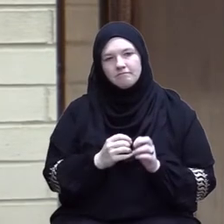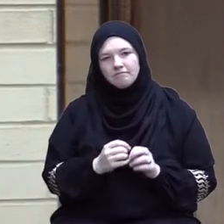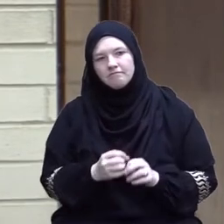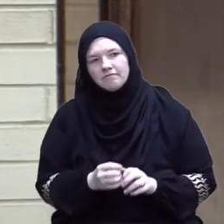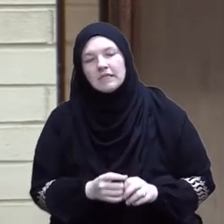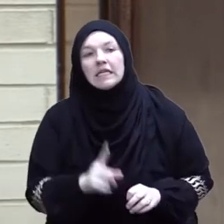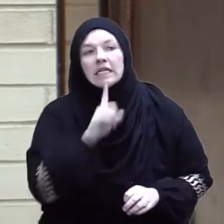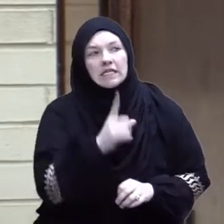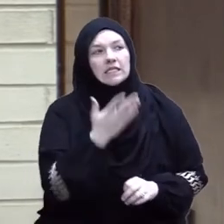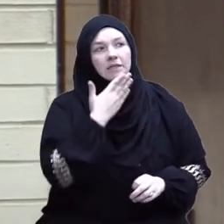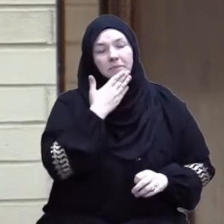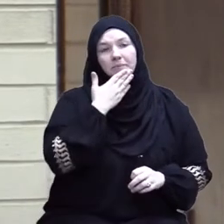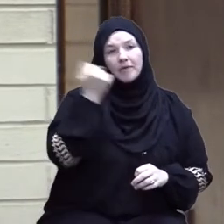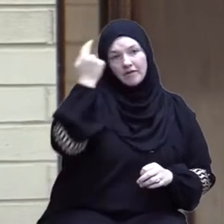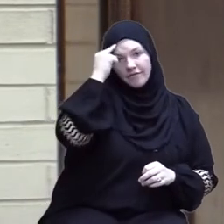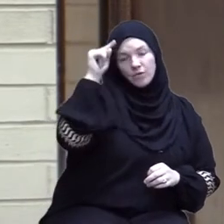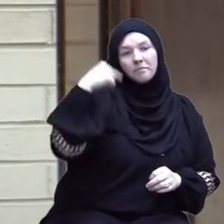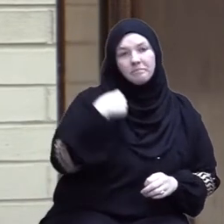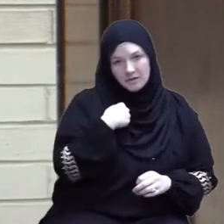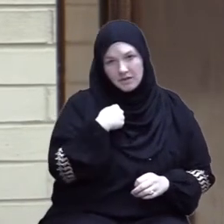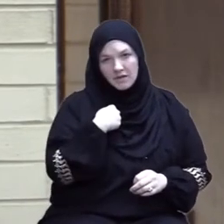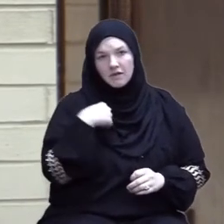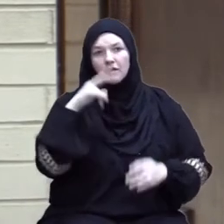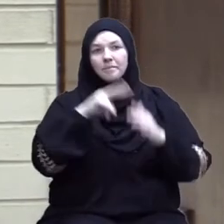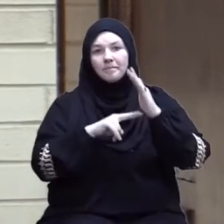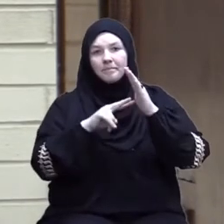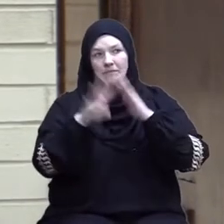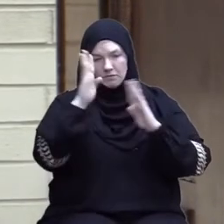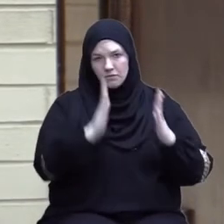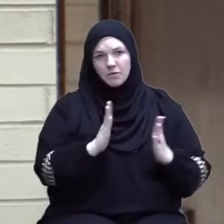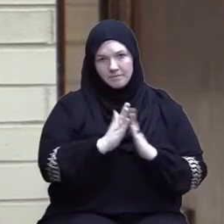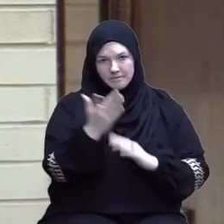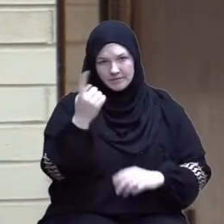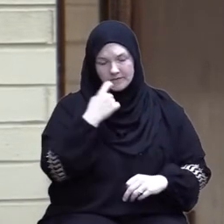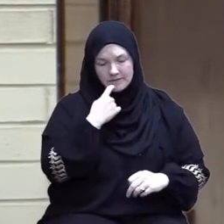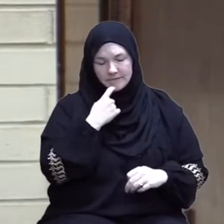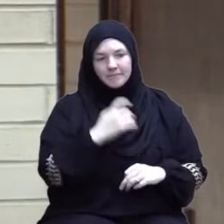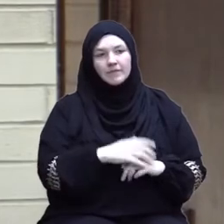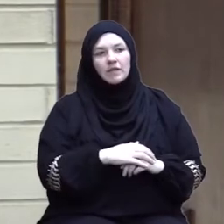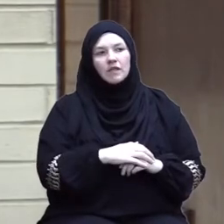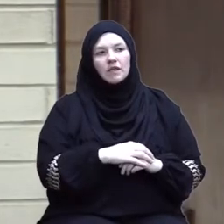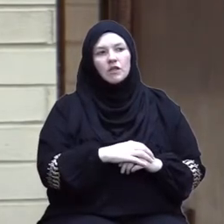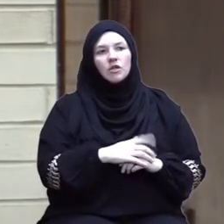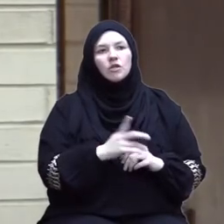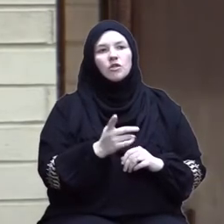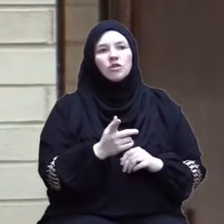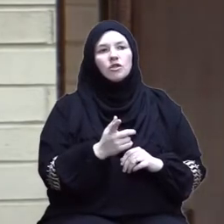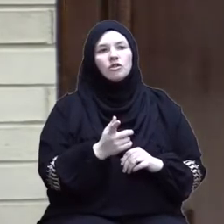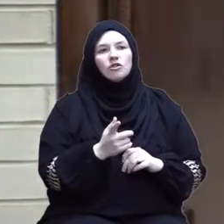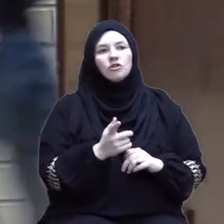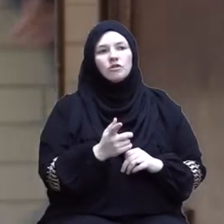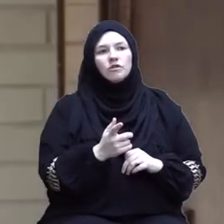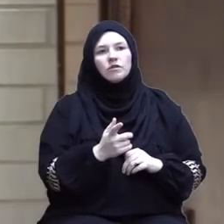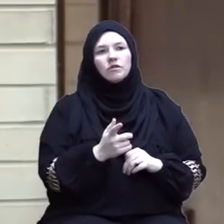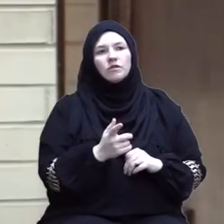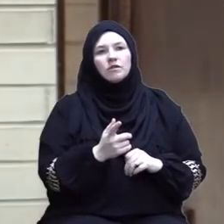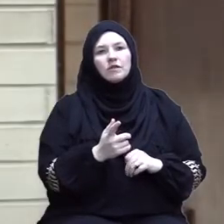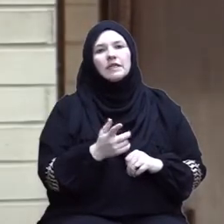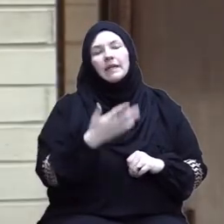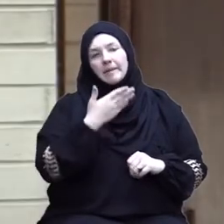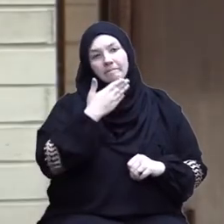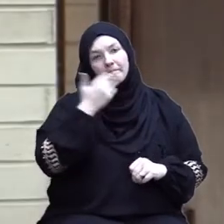It is better for me, the Prophet ﷺ is saying, to go with someone to get something done for